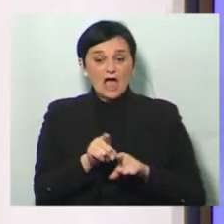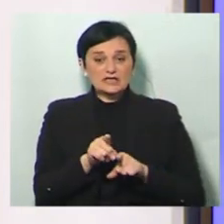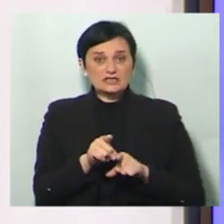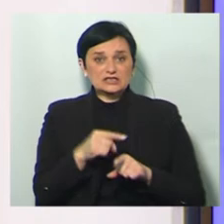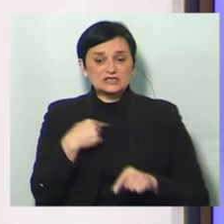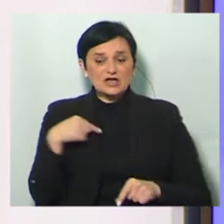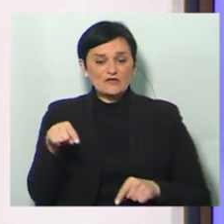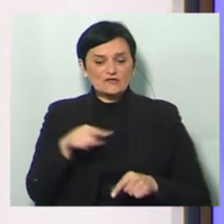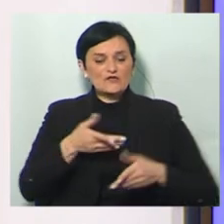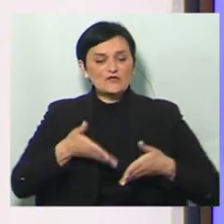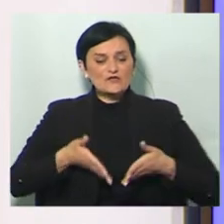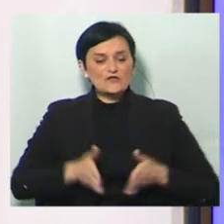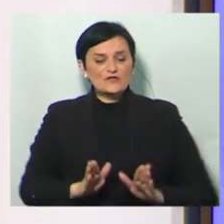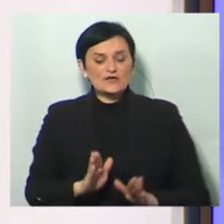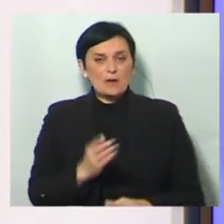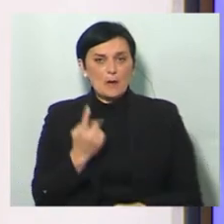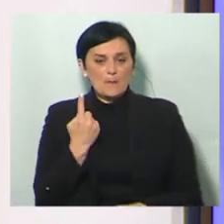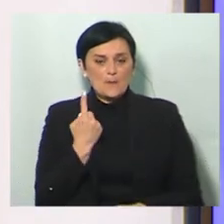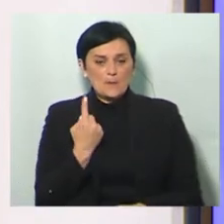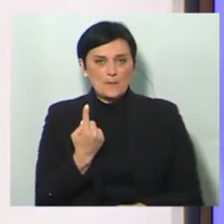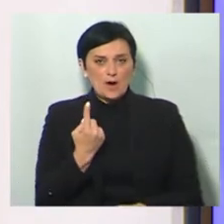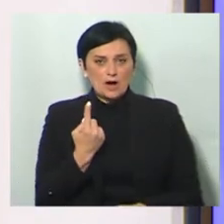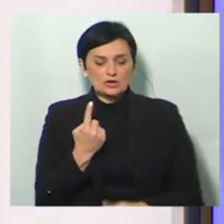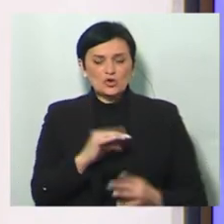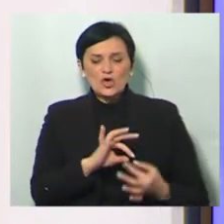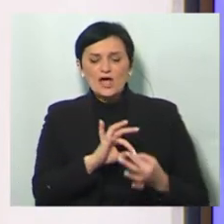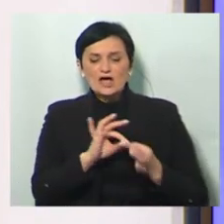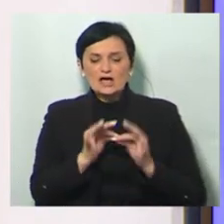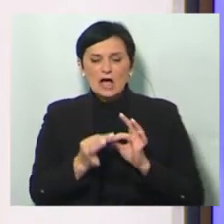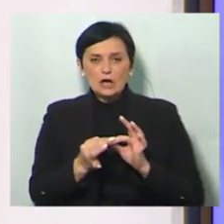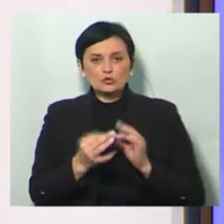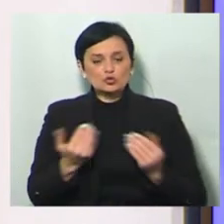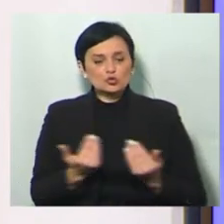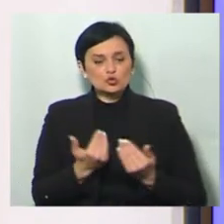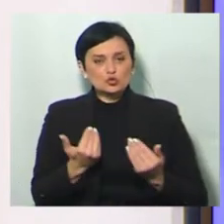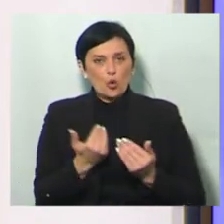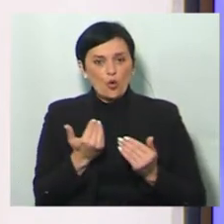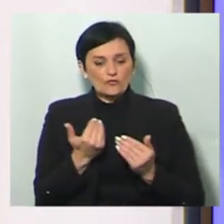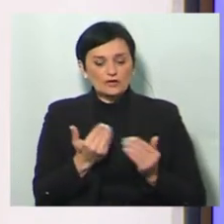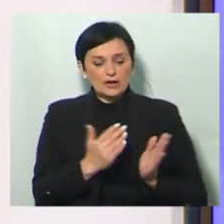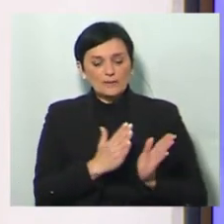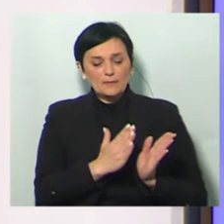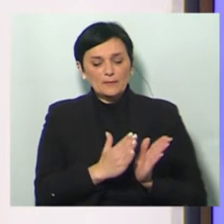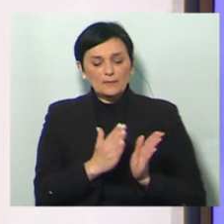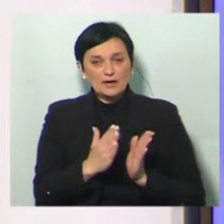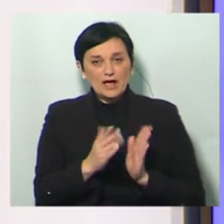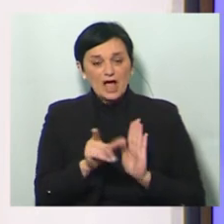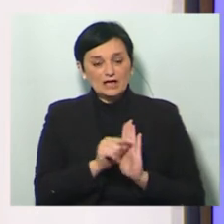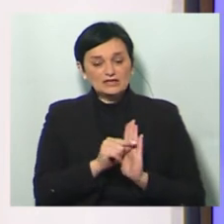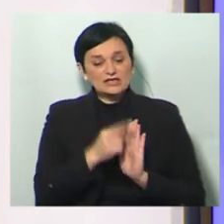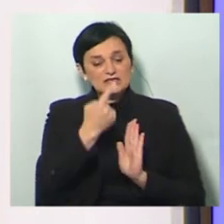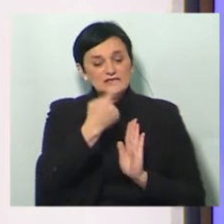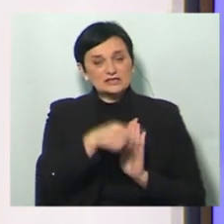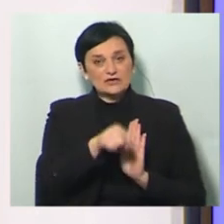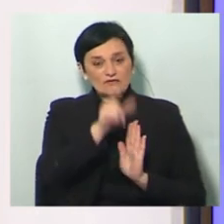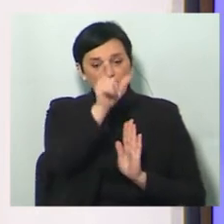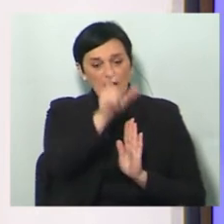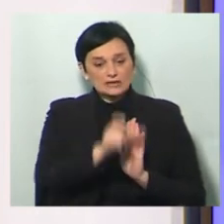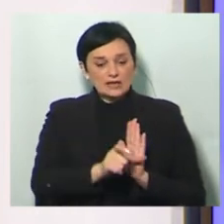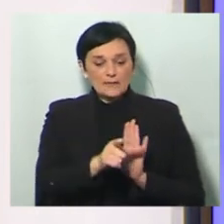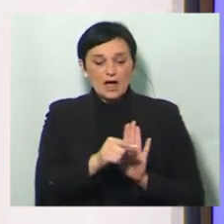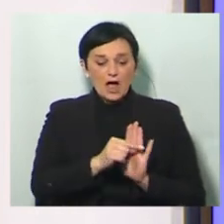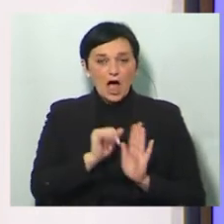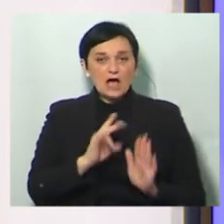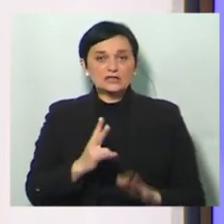ჩვენ, ვიბადებით მარტონი, გარკვეულ ეტაპს ცხოვრებისას გავდივართ სხვა ადამიანებთან ერთად